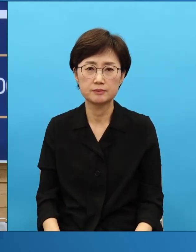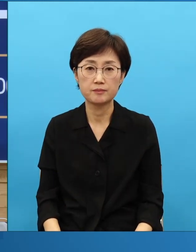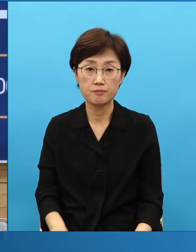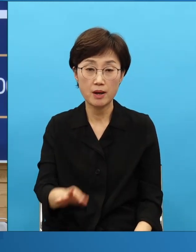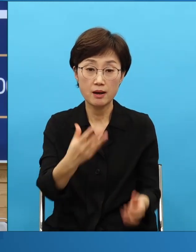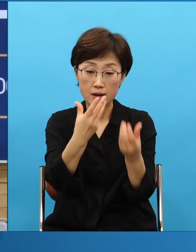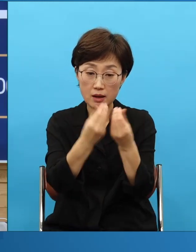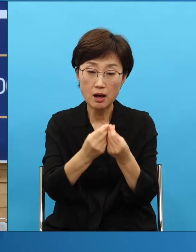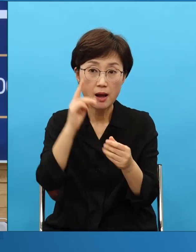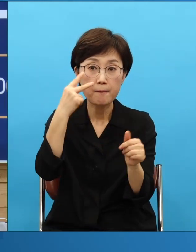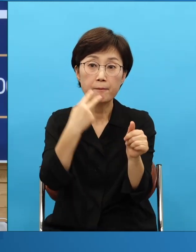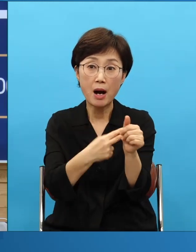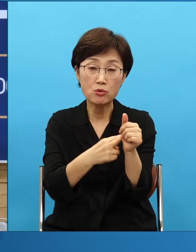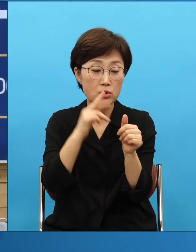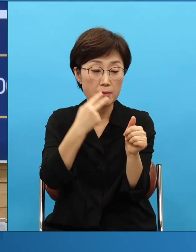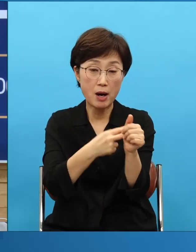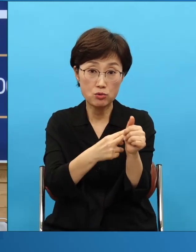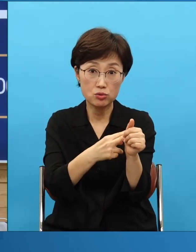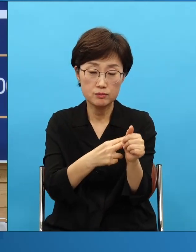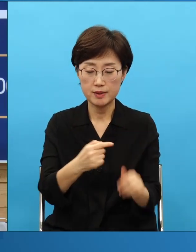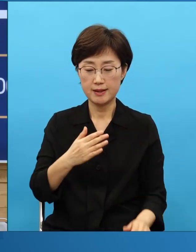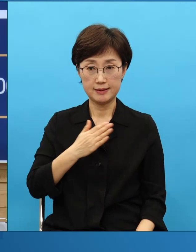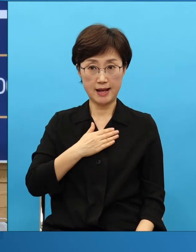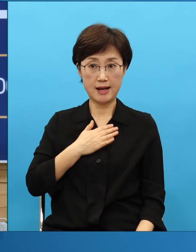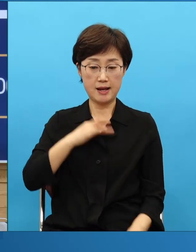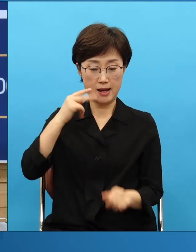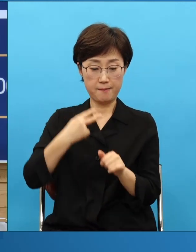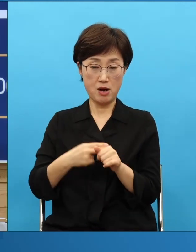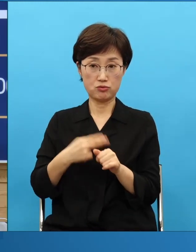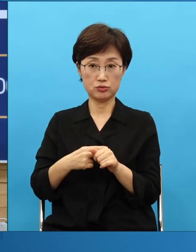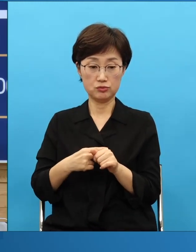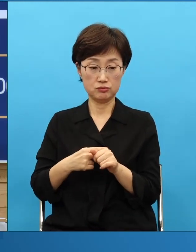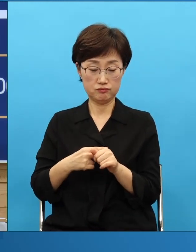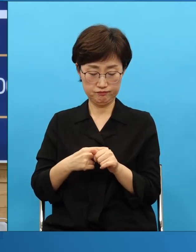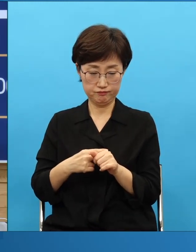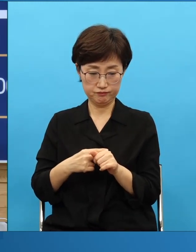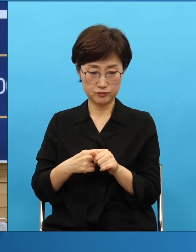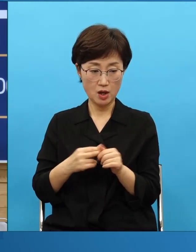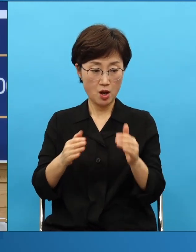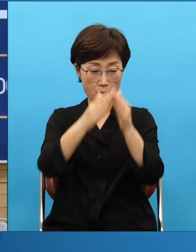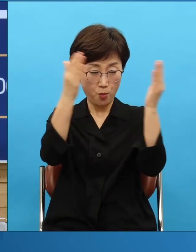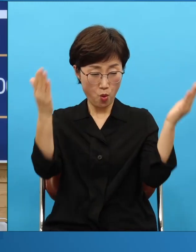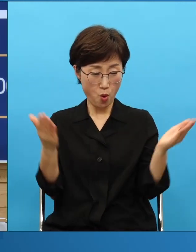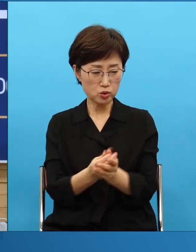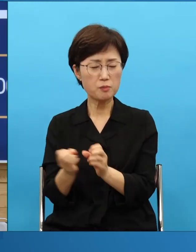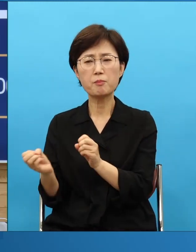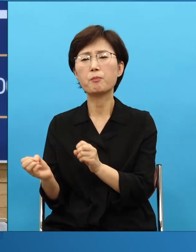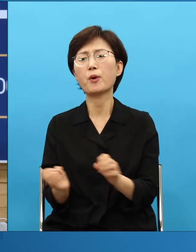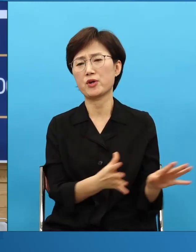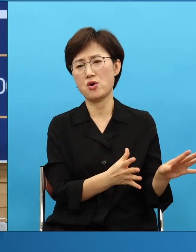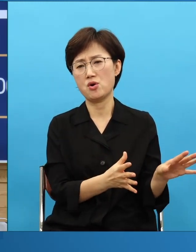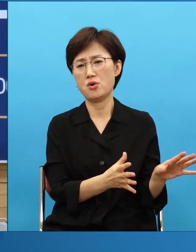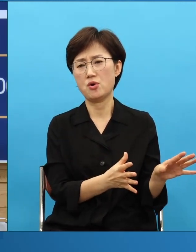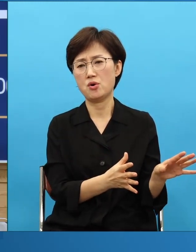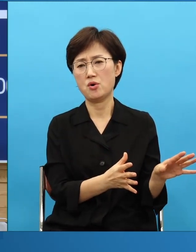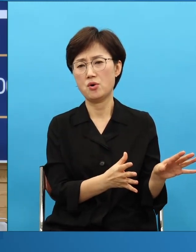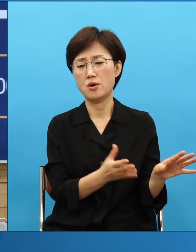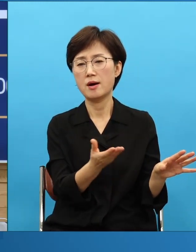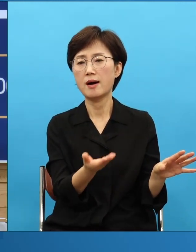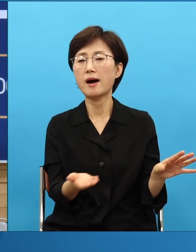이렇게 말했어요. This is what Paul said. 나는 모든 것 다 버렸지만은 이